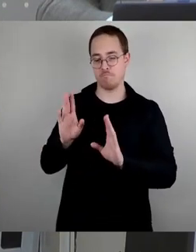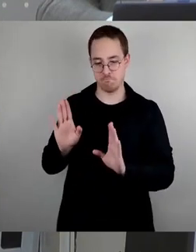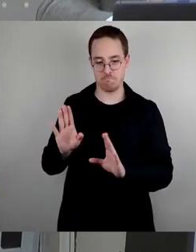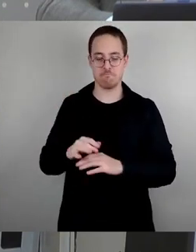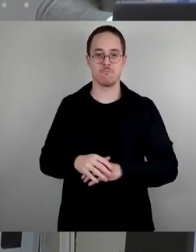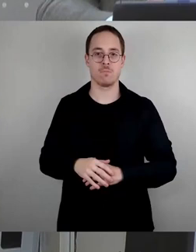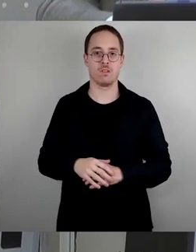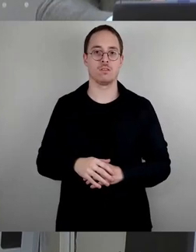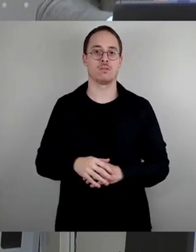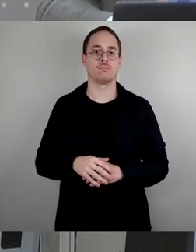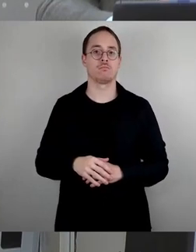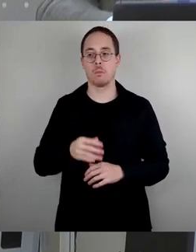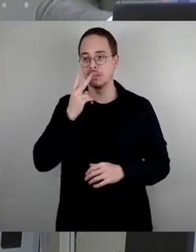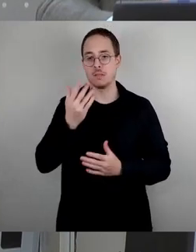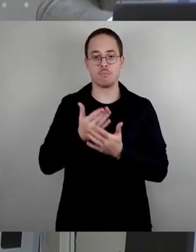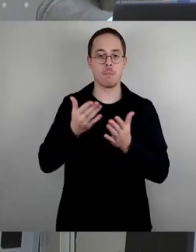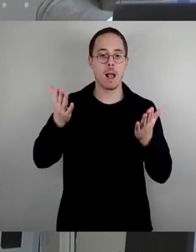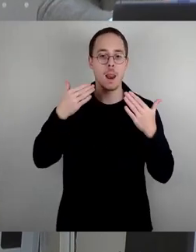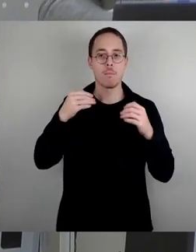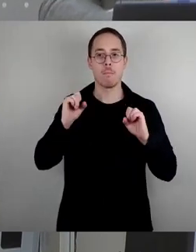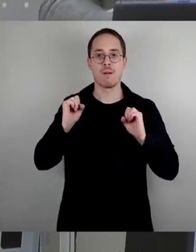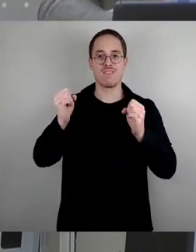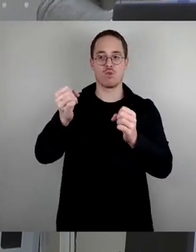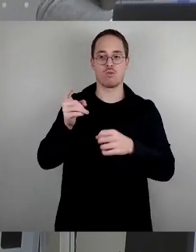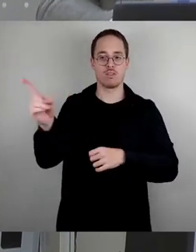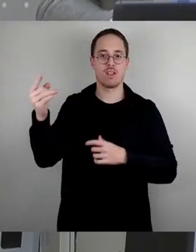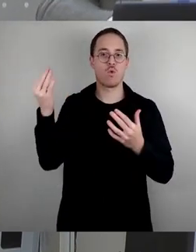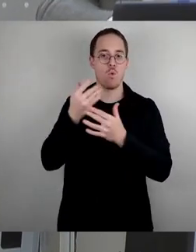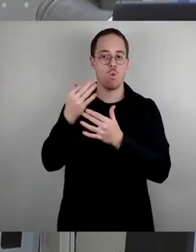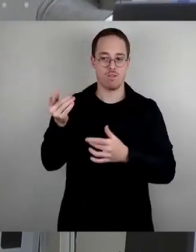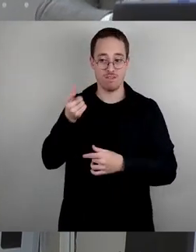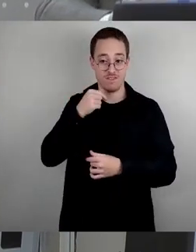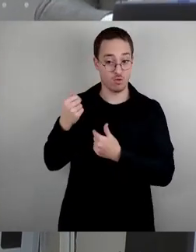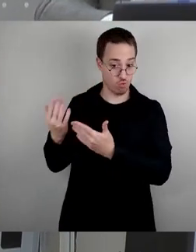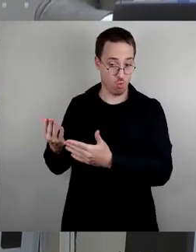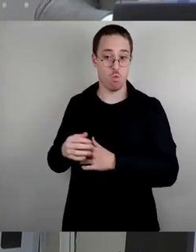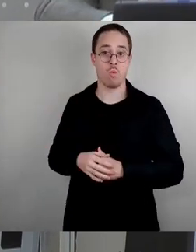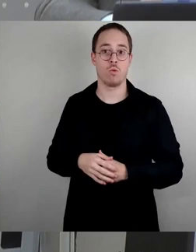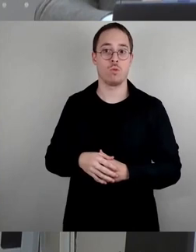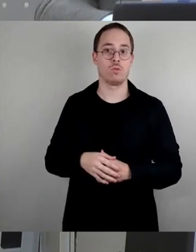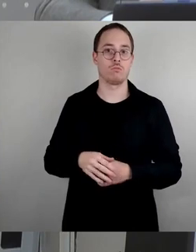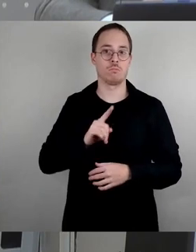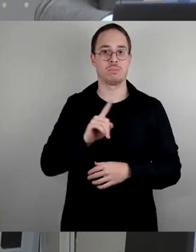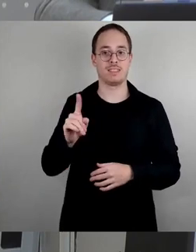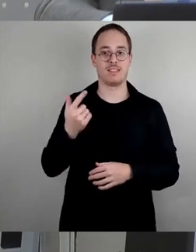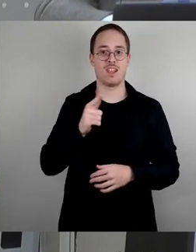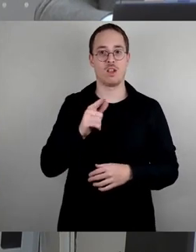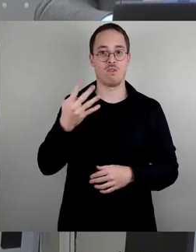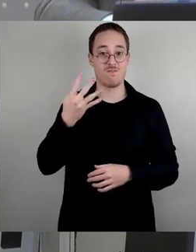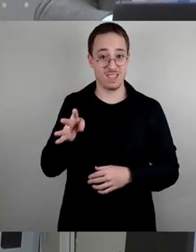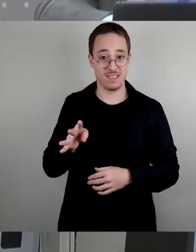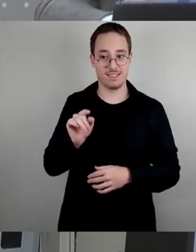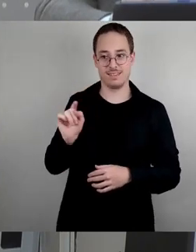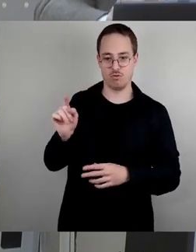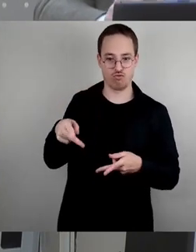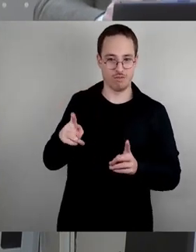im Prinzip die Klimabewegung, die Grünen wollen, dann fahren nach 2030 bis 2040 in der Perspektive, wann dann diese Straße mal endlich